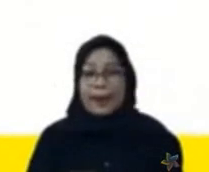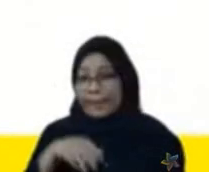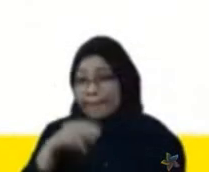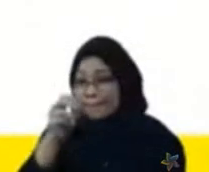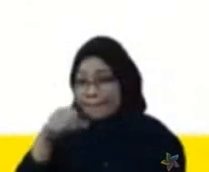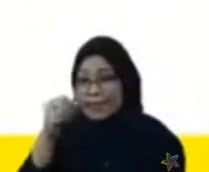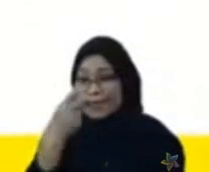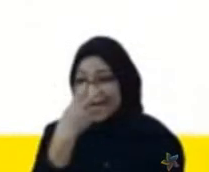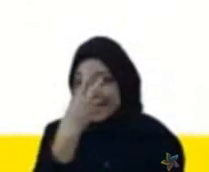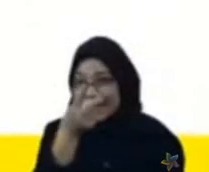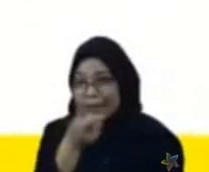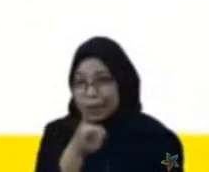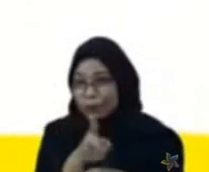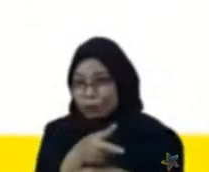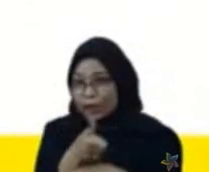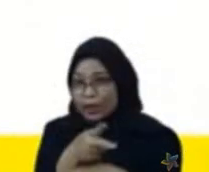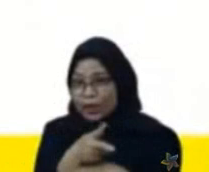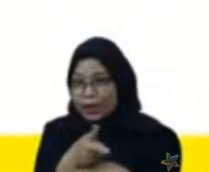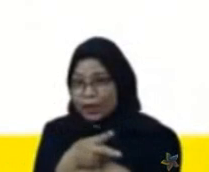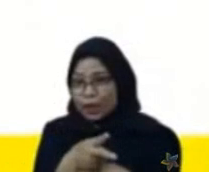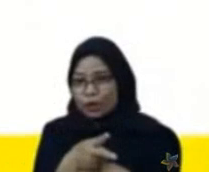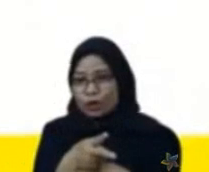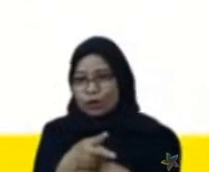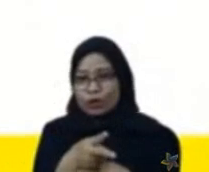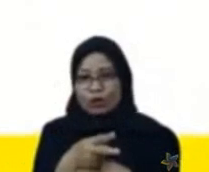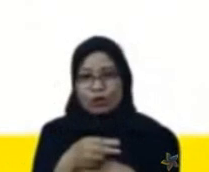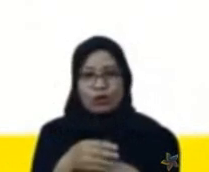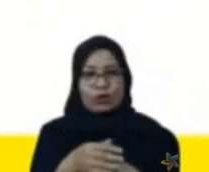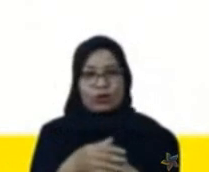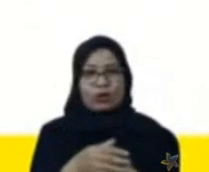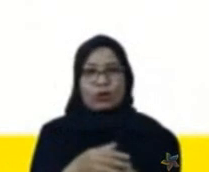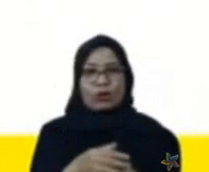Iya. Jadi